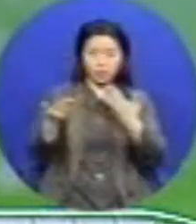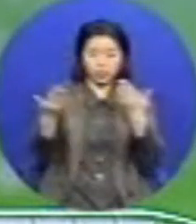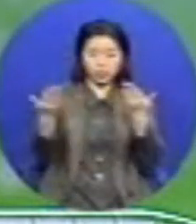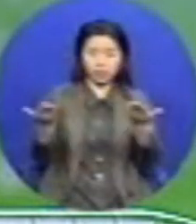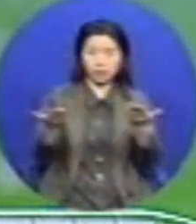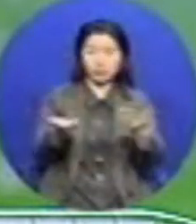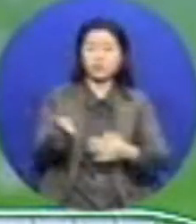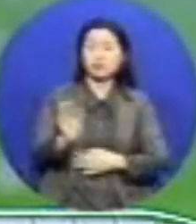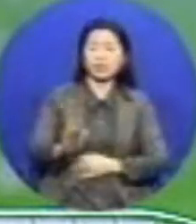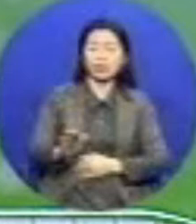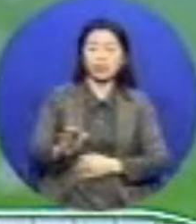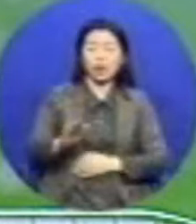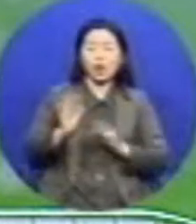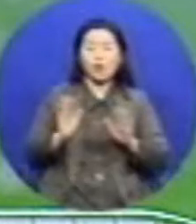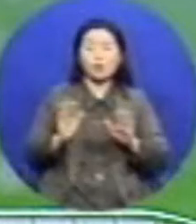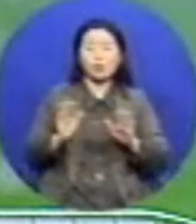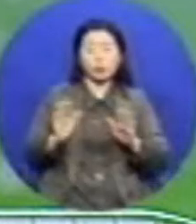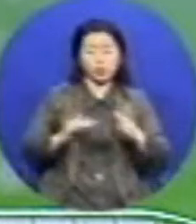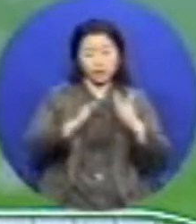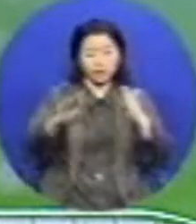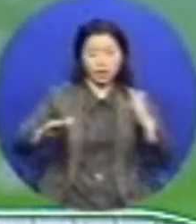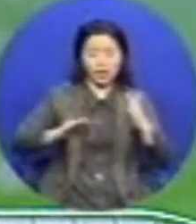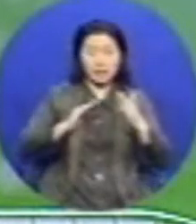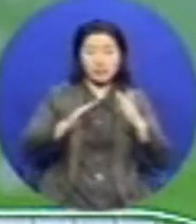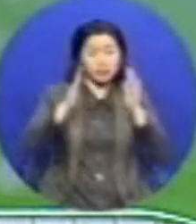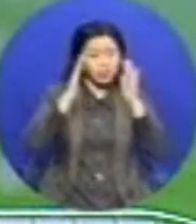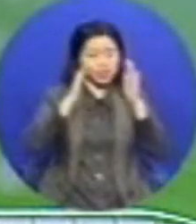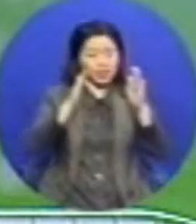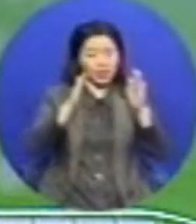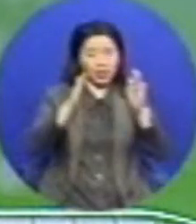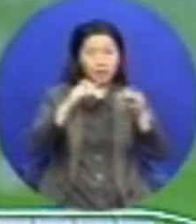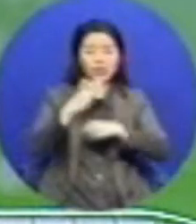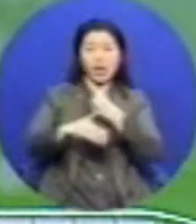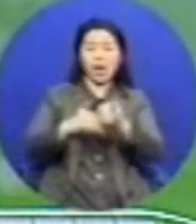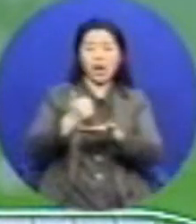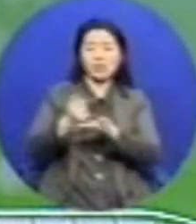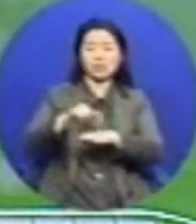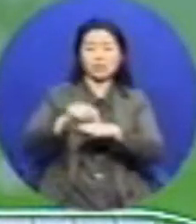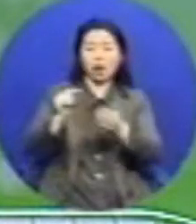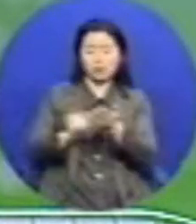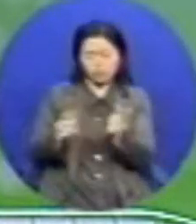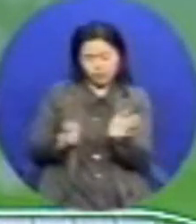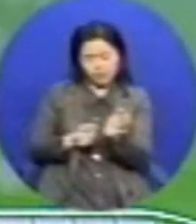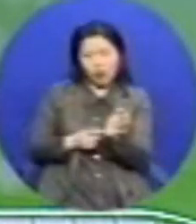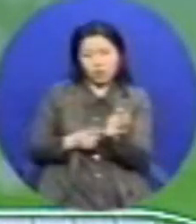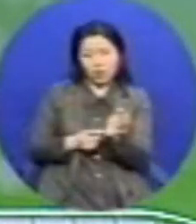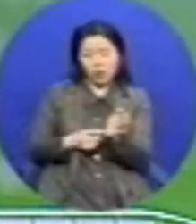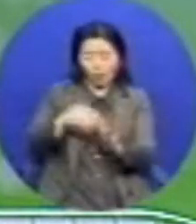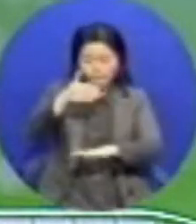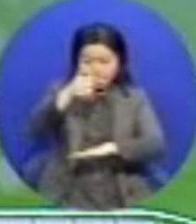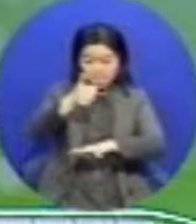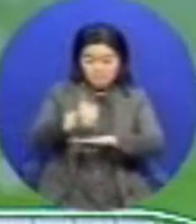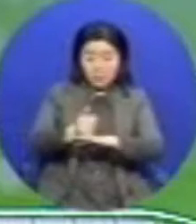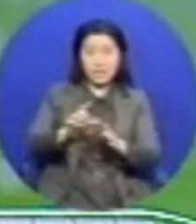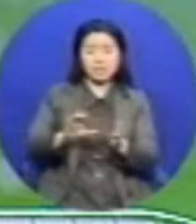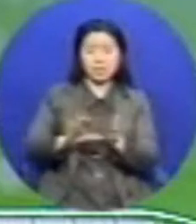여러분 우리 가정을 향한 한해 마음은 대단히 긴박 하십니다 마지막 때에